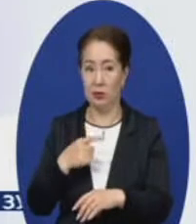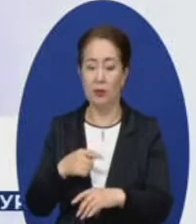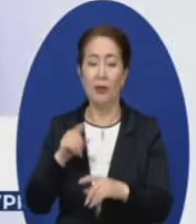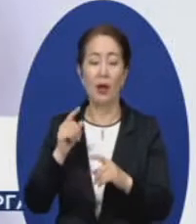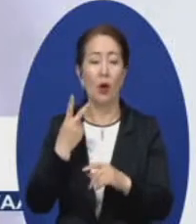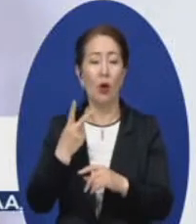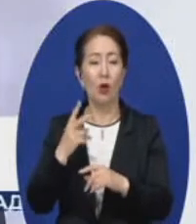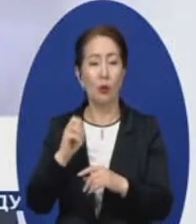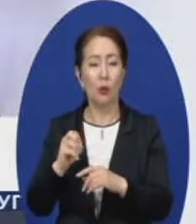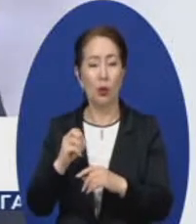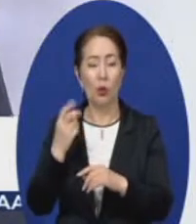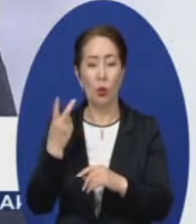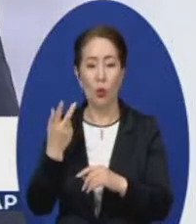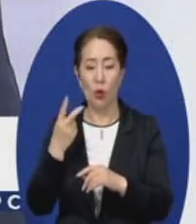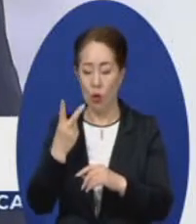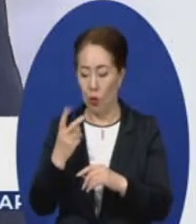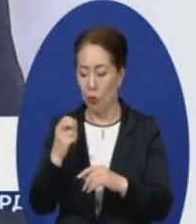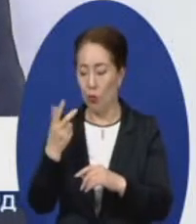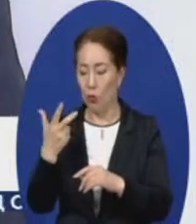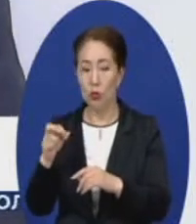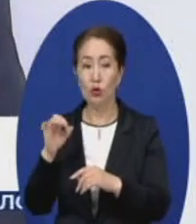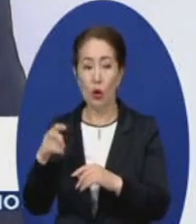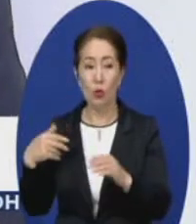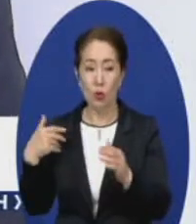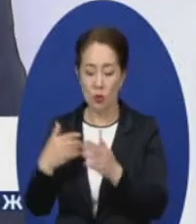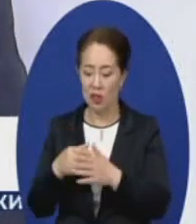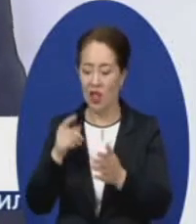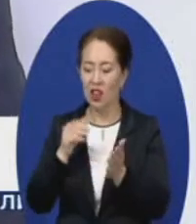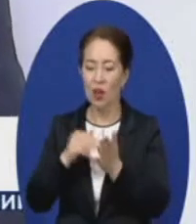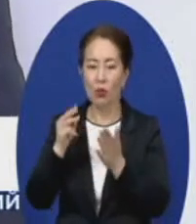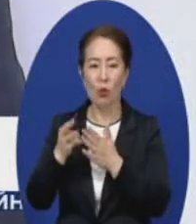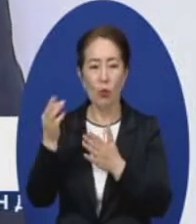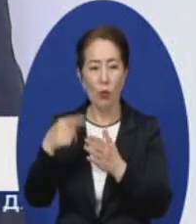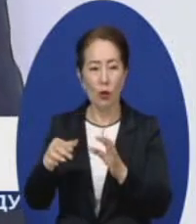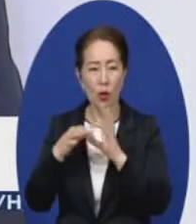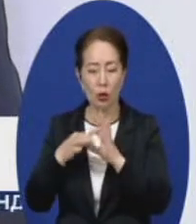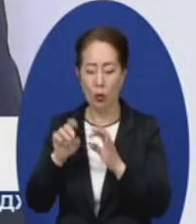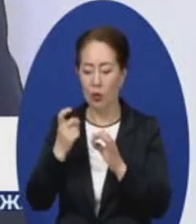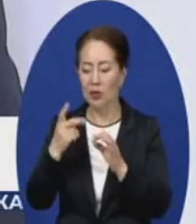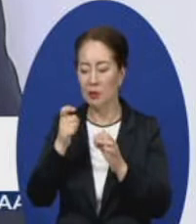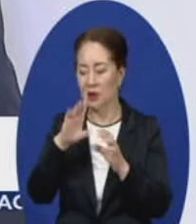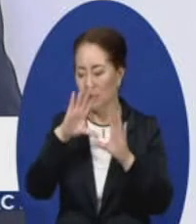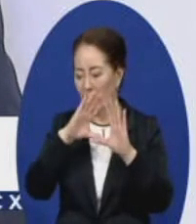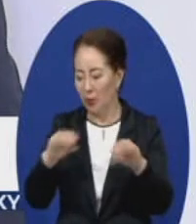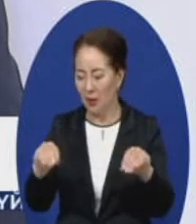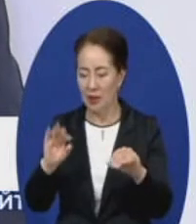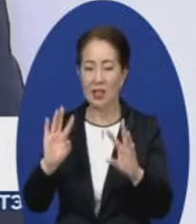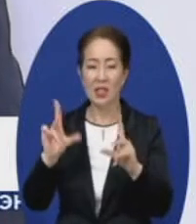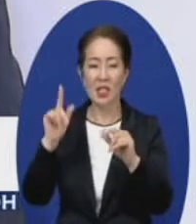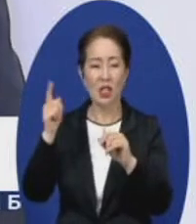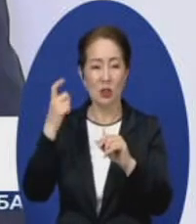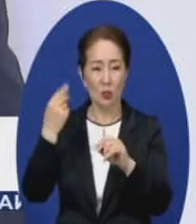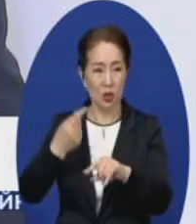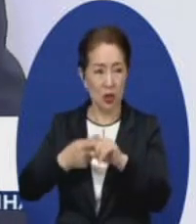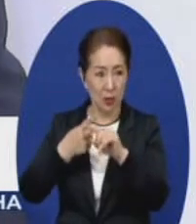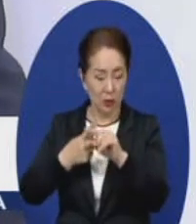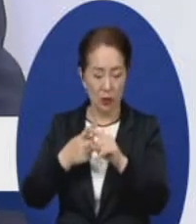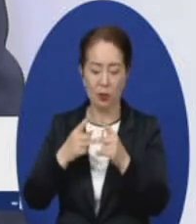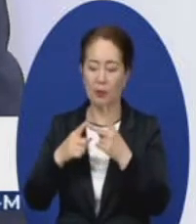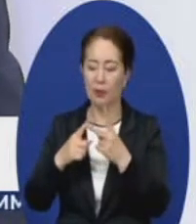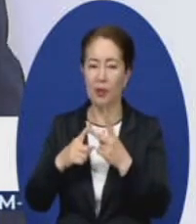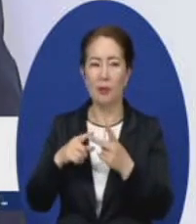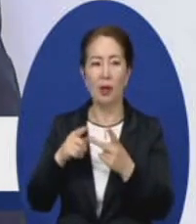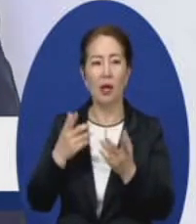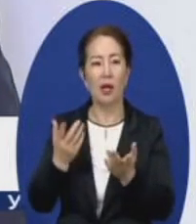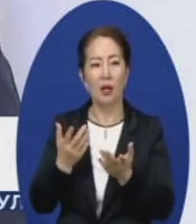байна. 2030 он хүртэл тэрбумад үндэсний хөдөлгөөний үрэнд бид нар хүлэмжийн ялгарлыг сааруулах, цэрэг хүчин үчиг нэмэгдүүлэх, мөн